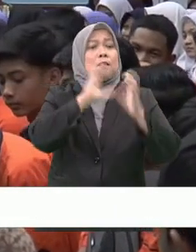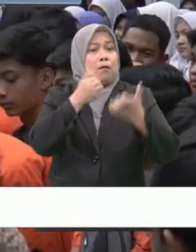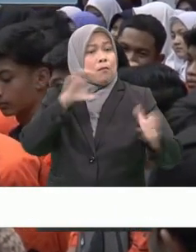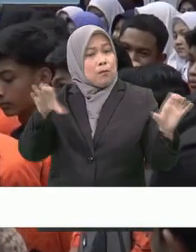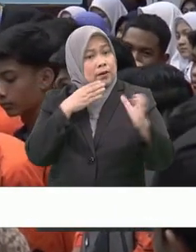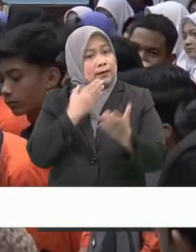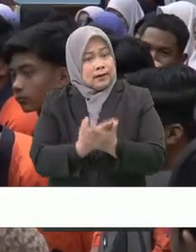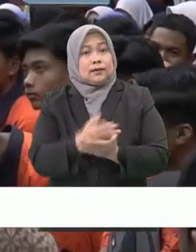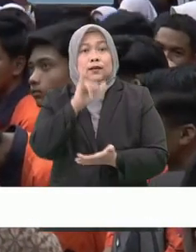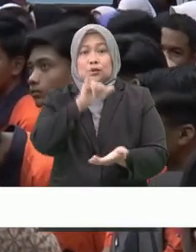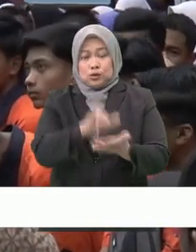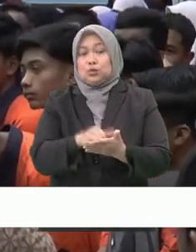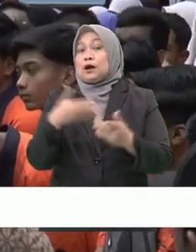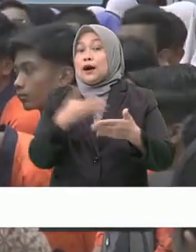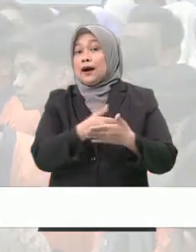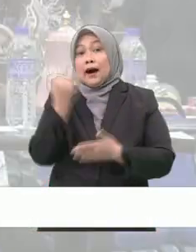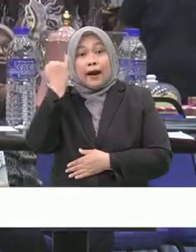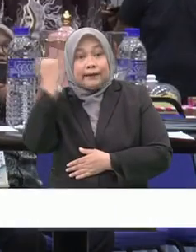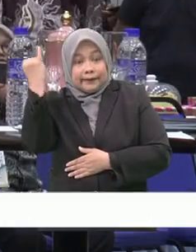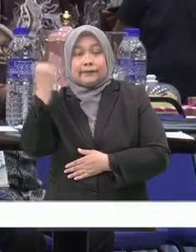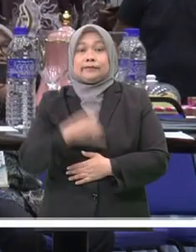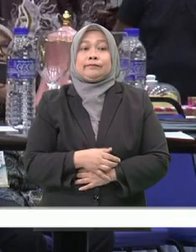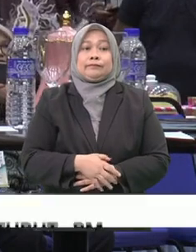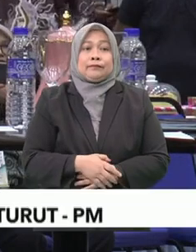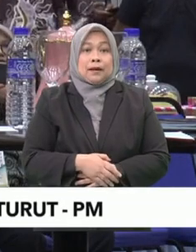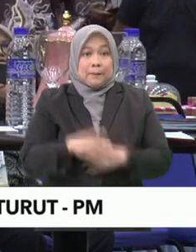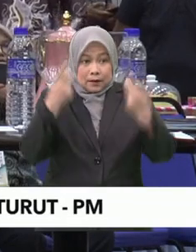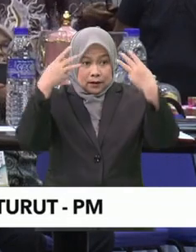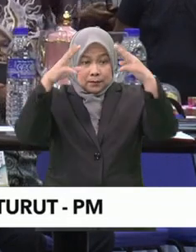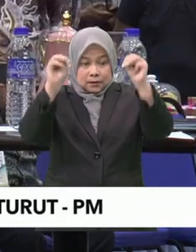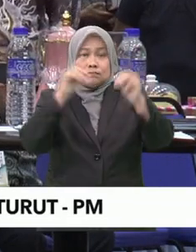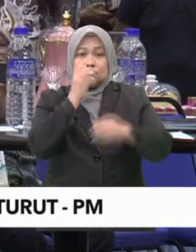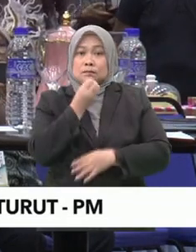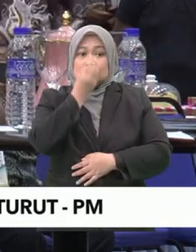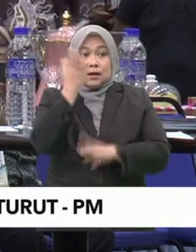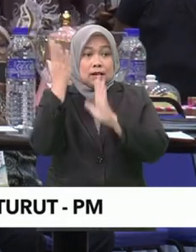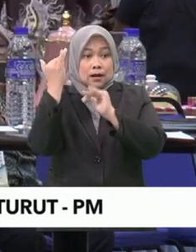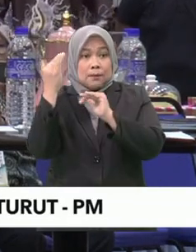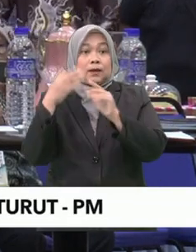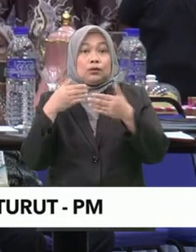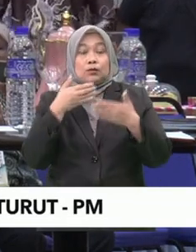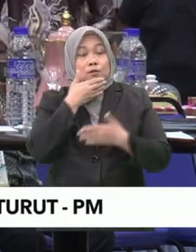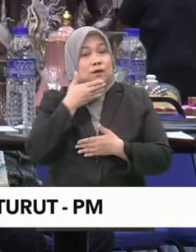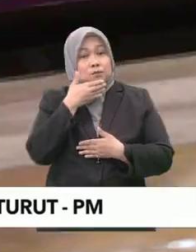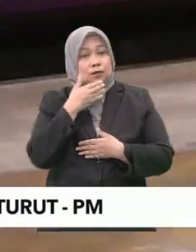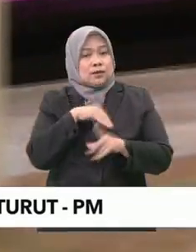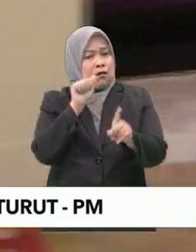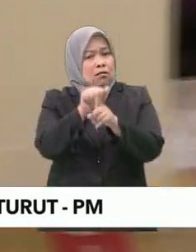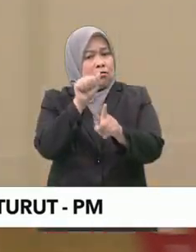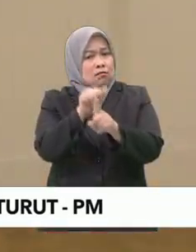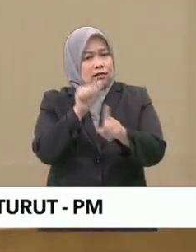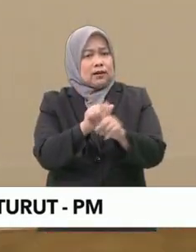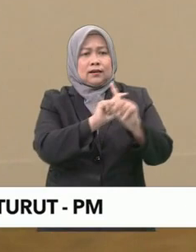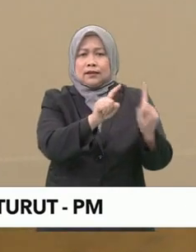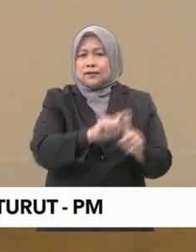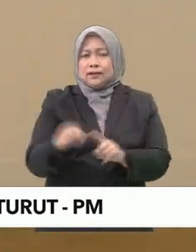kebaikan. Itu yang disebut idealism. Perdana Menteri turut menzahirkan harapan agar golongan muda tidak tertipu dengan